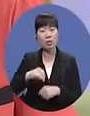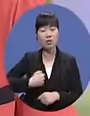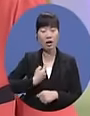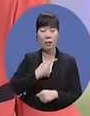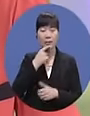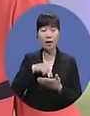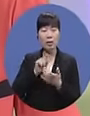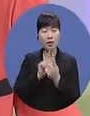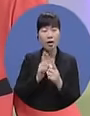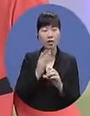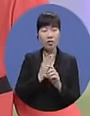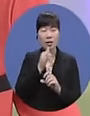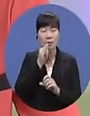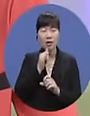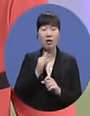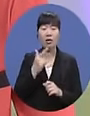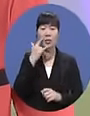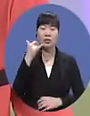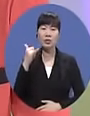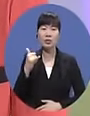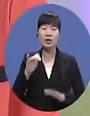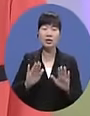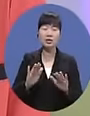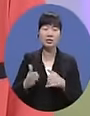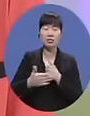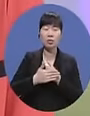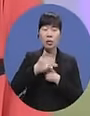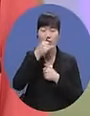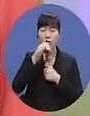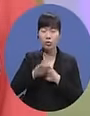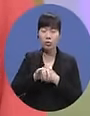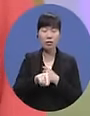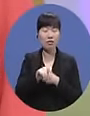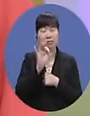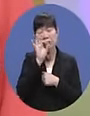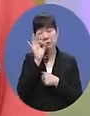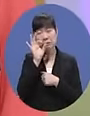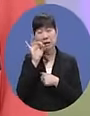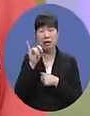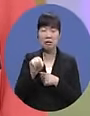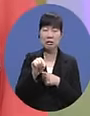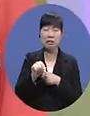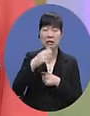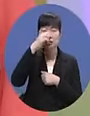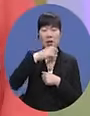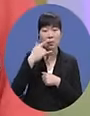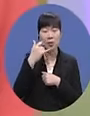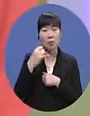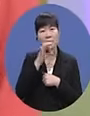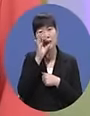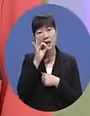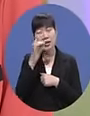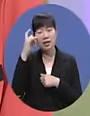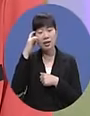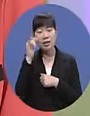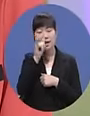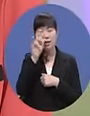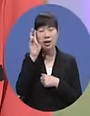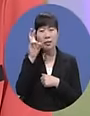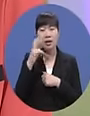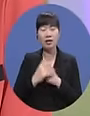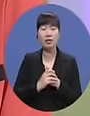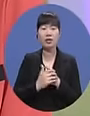어떻게 보면은 그 아이들이 부모님이 해줘도 이거는 될 일이 아니야. 이거는 그냥 부모님이 할 수가 없어. 이렇게 생각하는